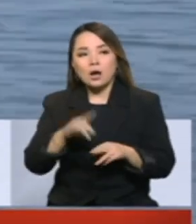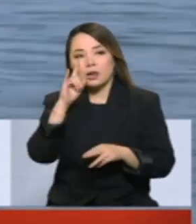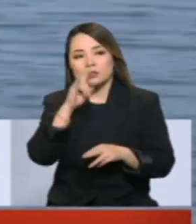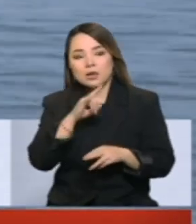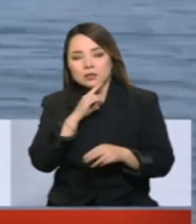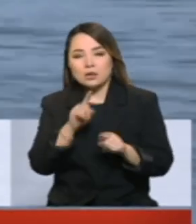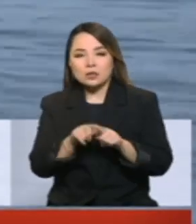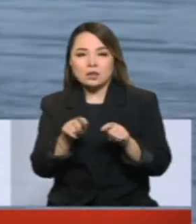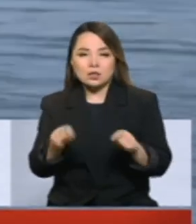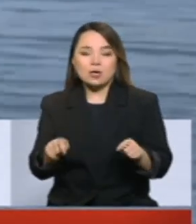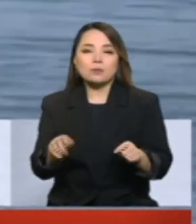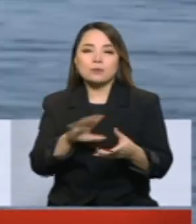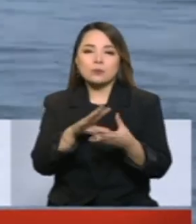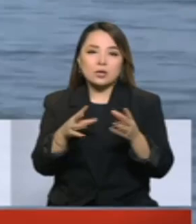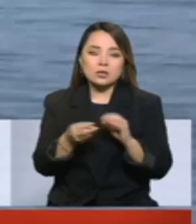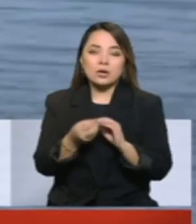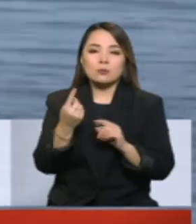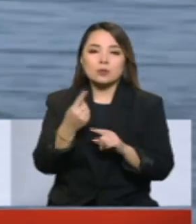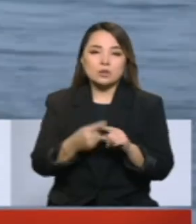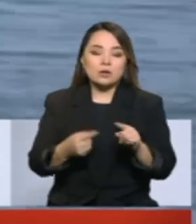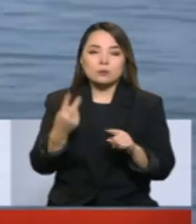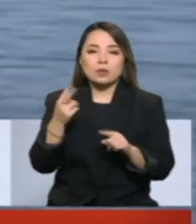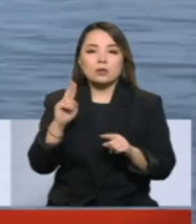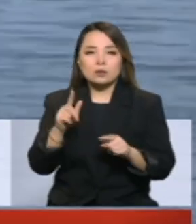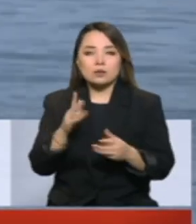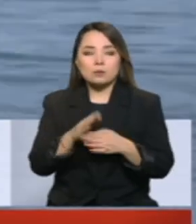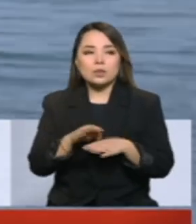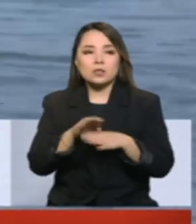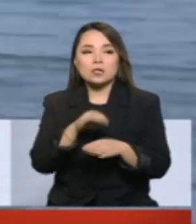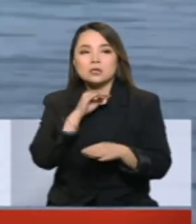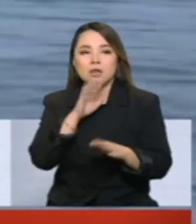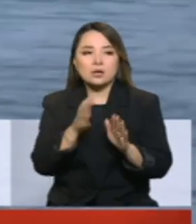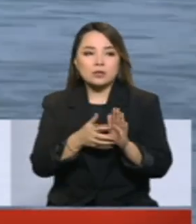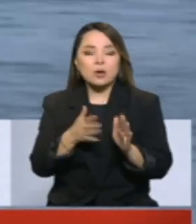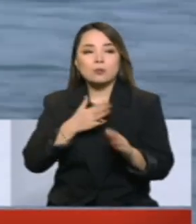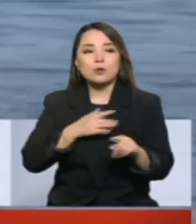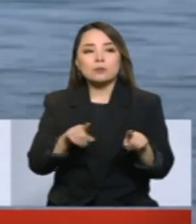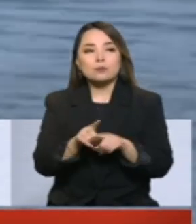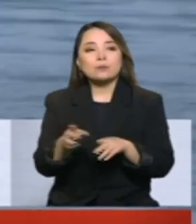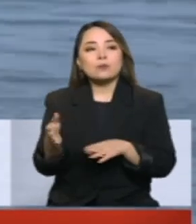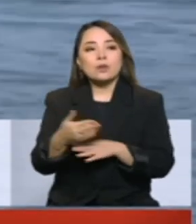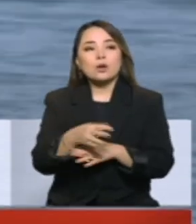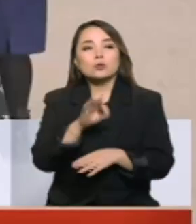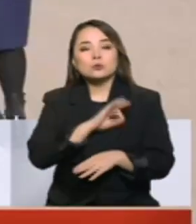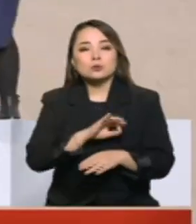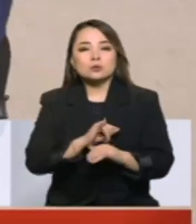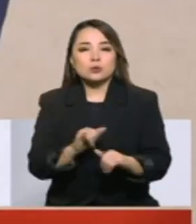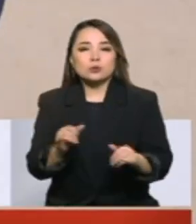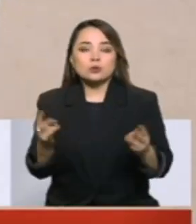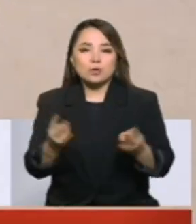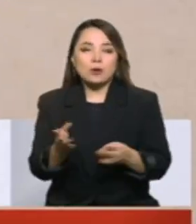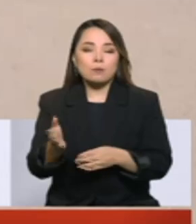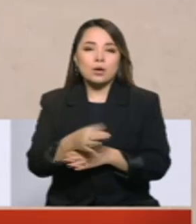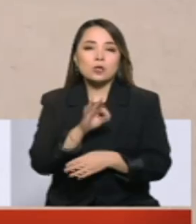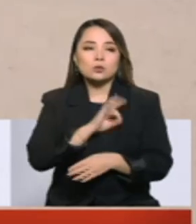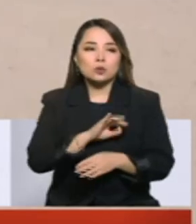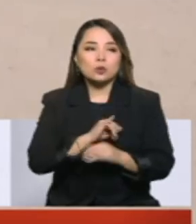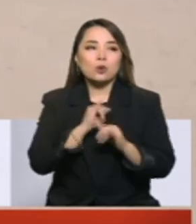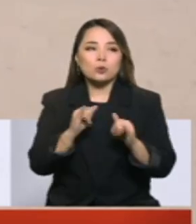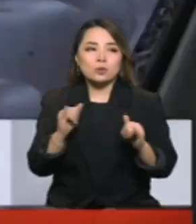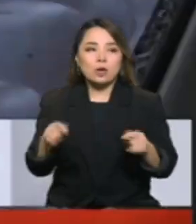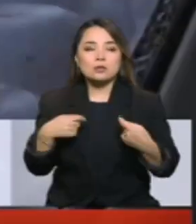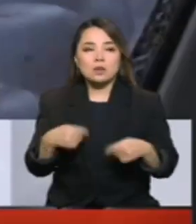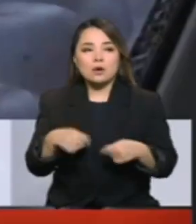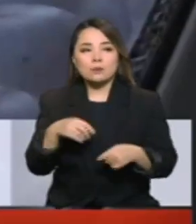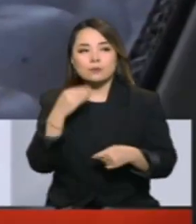Қазақстанда алып қалайтын болсақ, жан басына шақсақ 1,5-2 килограммға дейін жетпейді. Сондықтан бізге де балық тұтынуды көбейтуіміз керек. Балық тұтынуды көбейту үшін